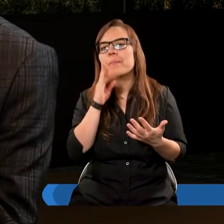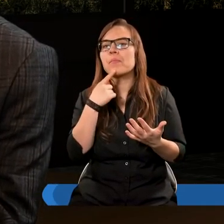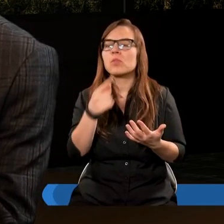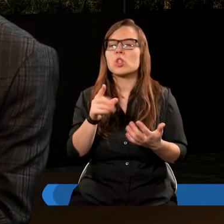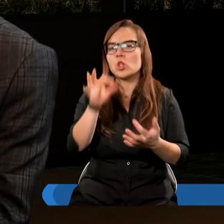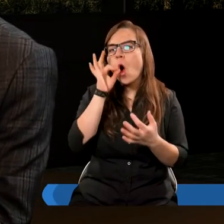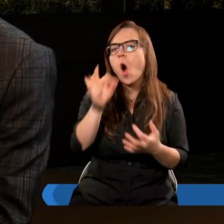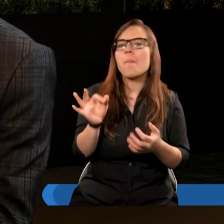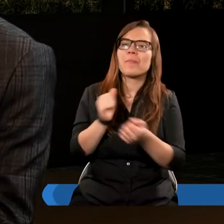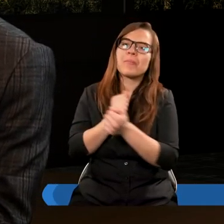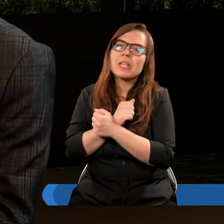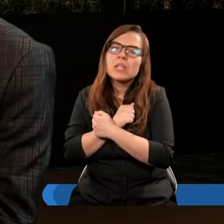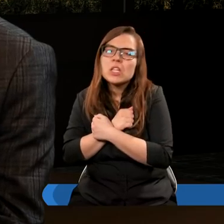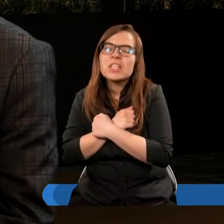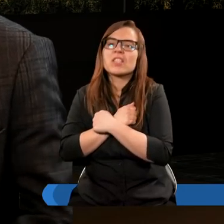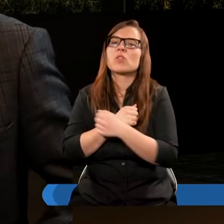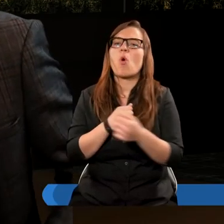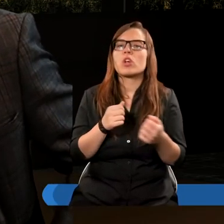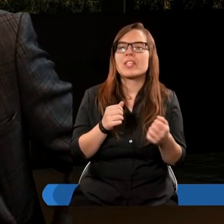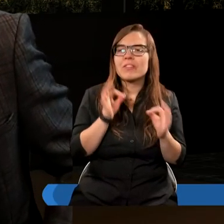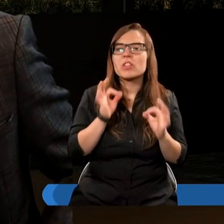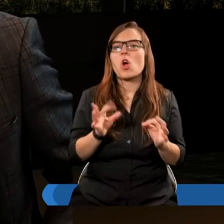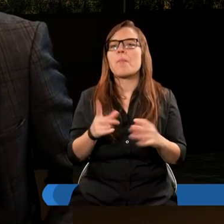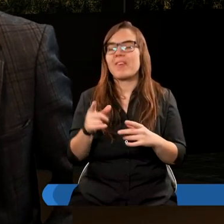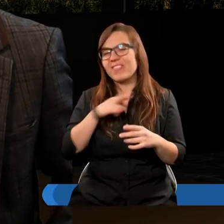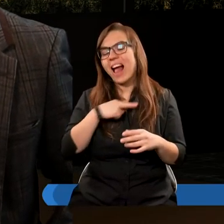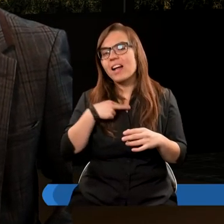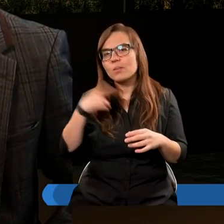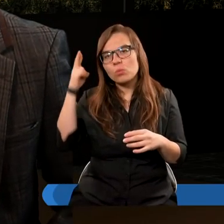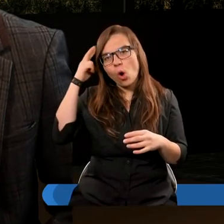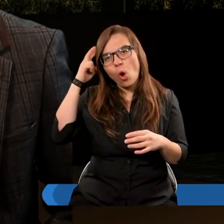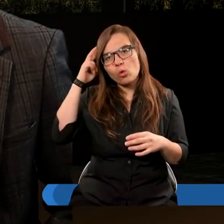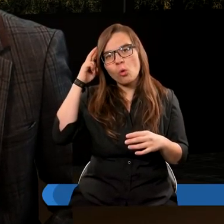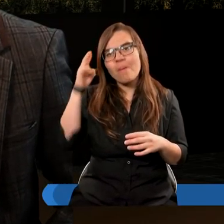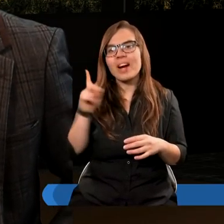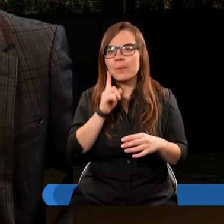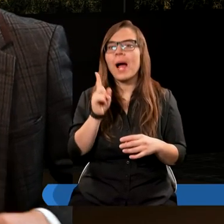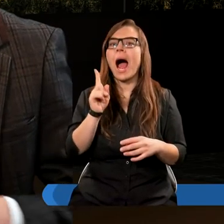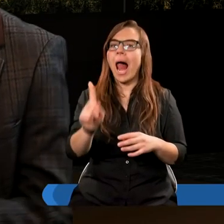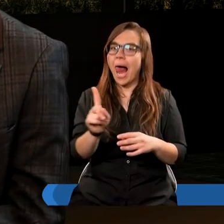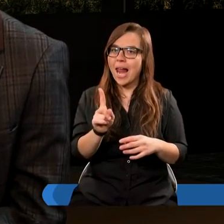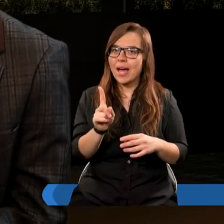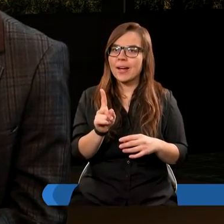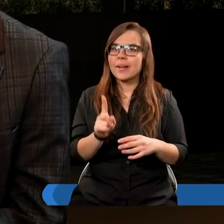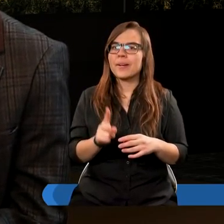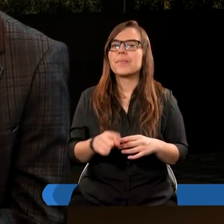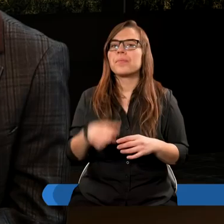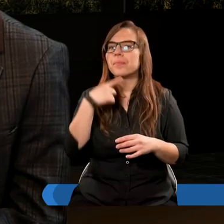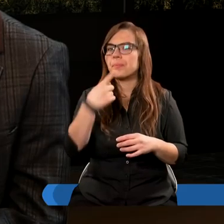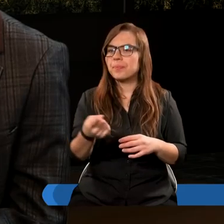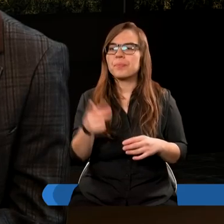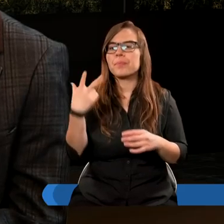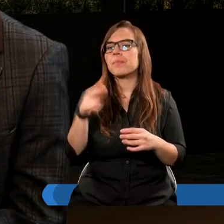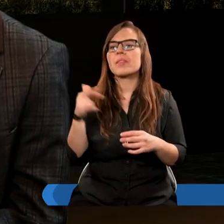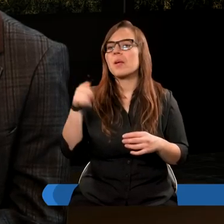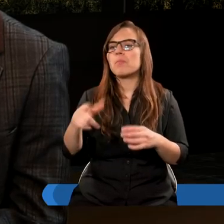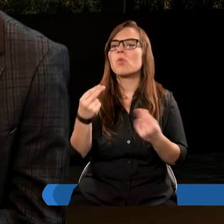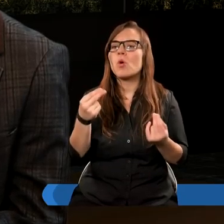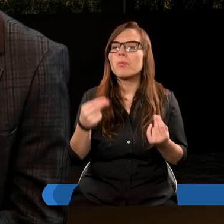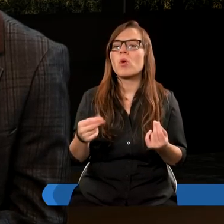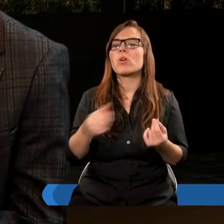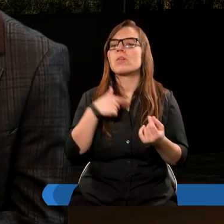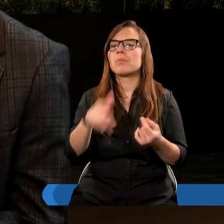miłość i taki dobry był w naszym rozumowaniu, ale też powiedział Jezus, że nie przyszedł przynieść pokój, ale